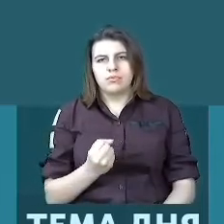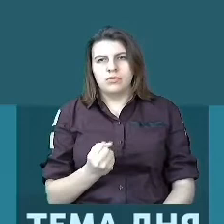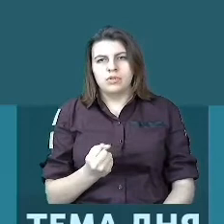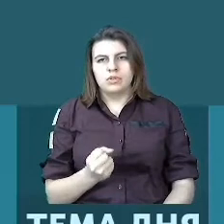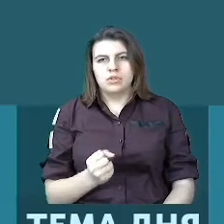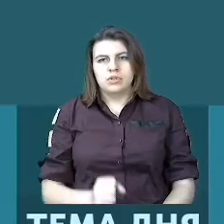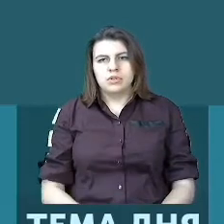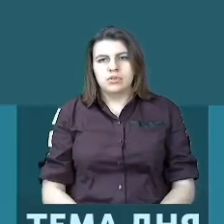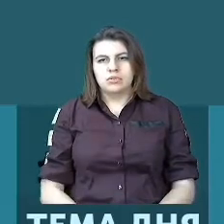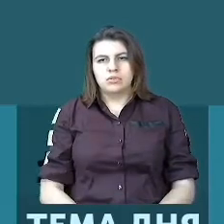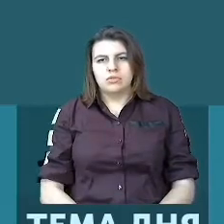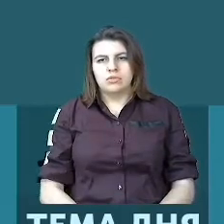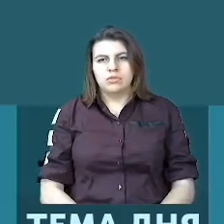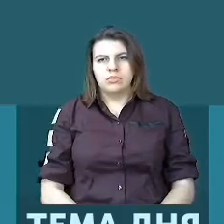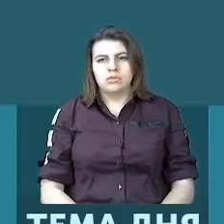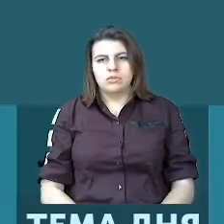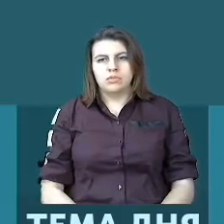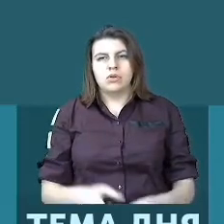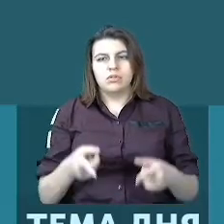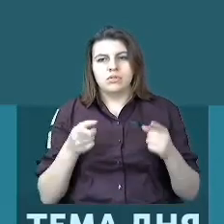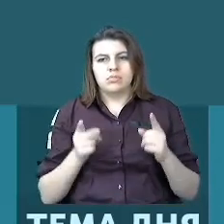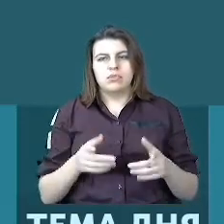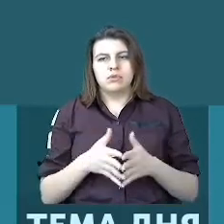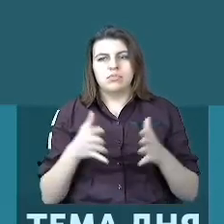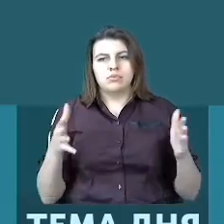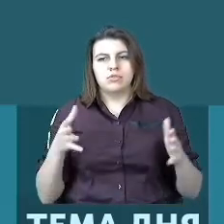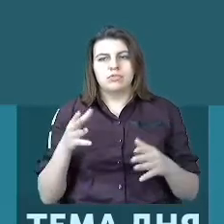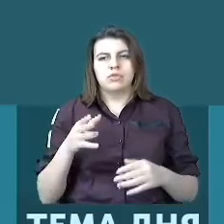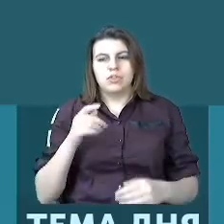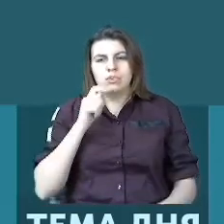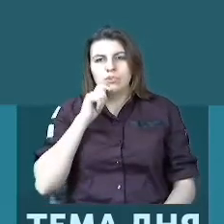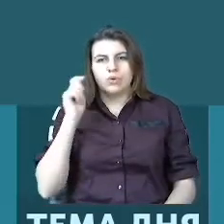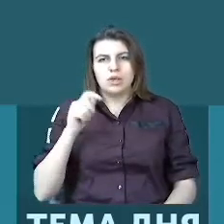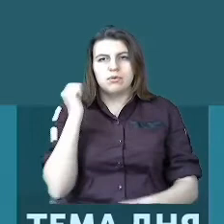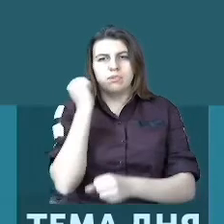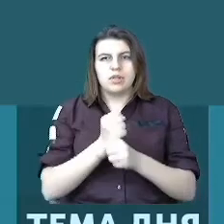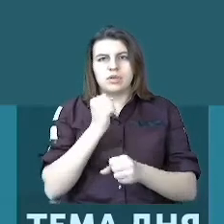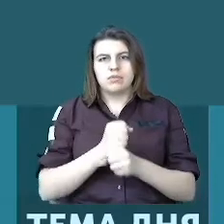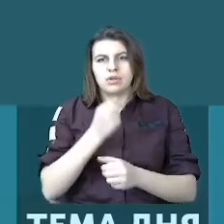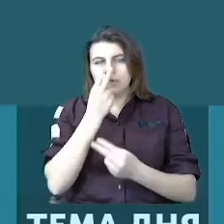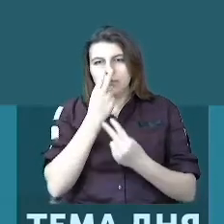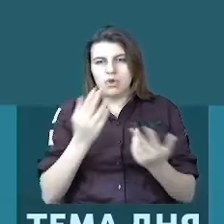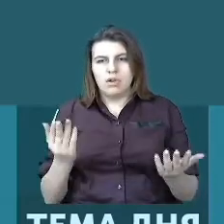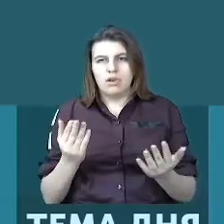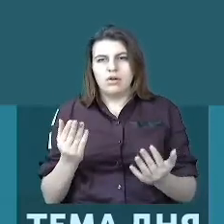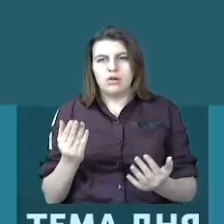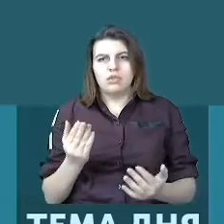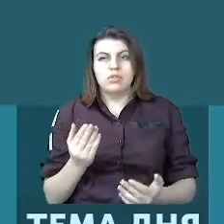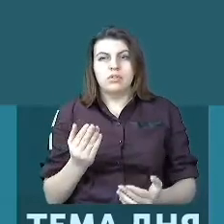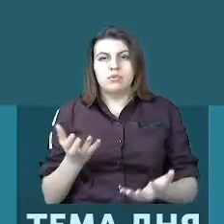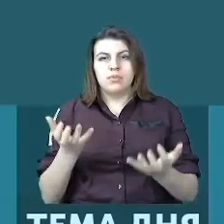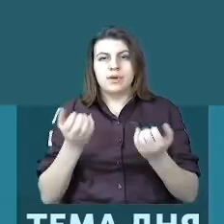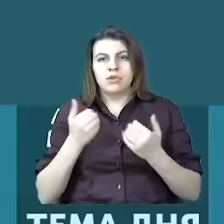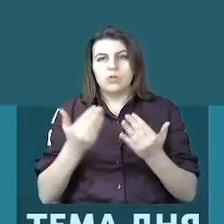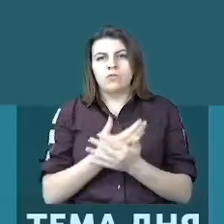кодексі діючому законів про працю, насправді більшість українських працівників не бачить, хоча вони закріплені в законодавстві. Тобто прийняття нового закону – це, по